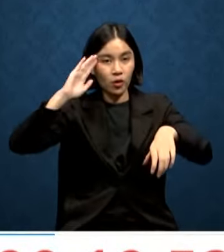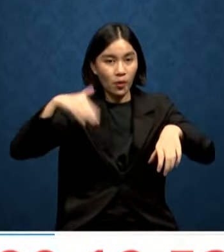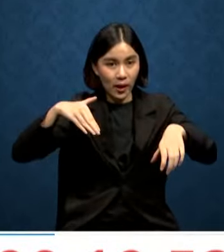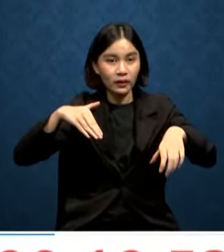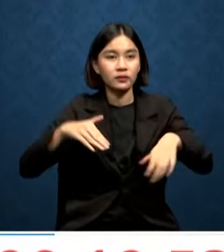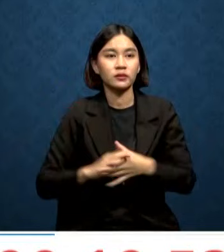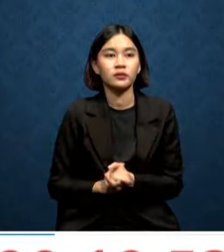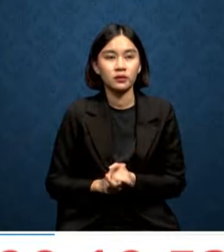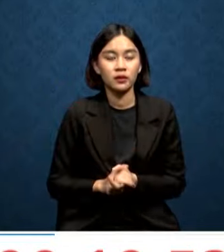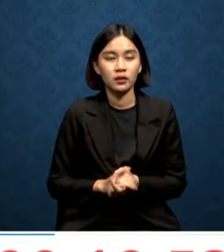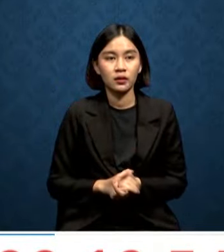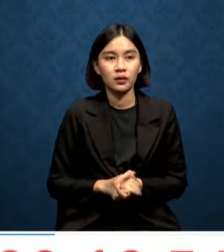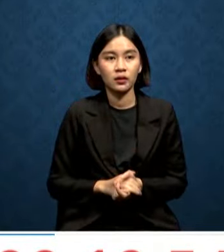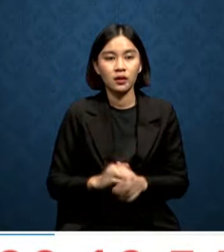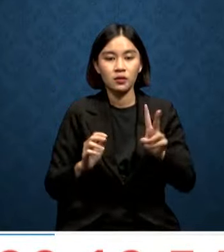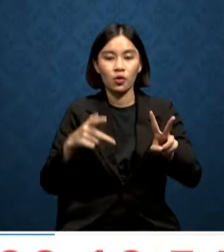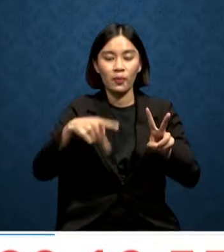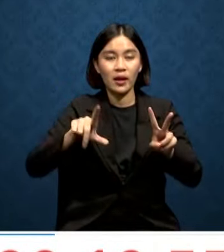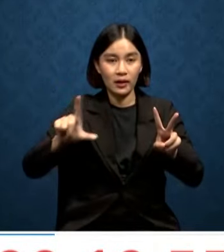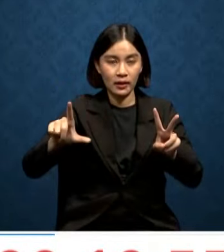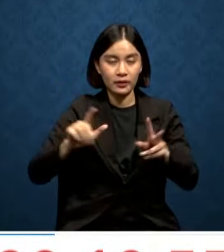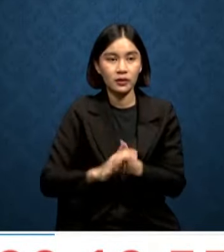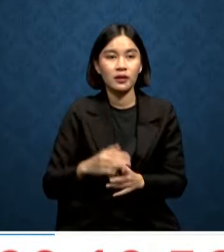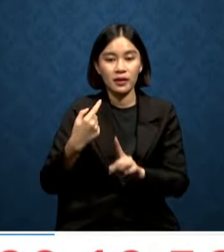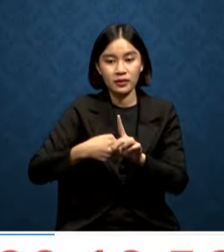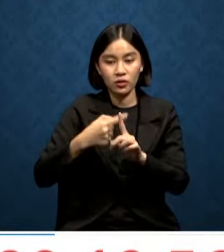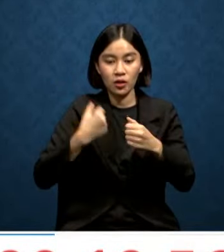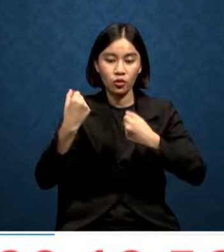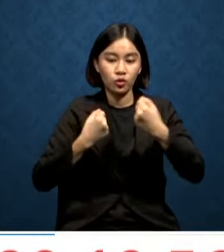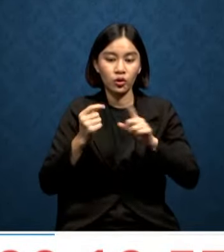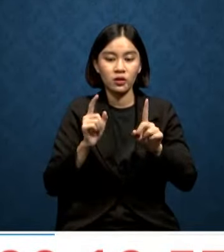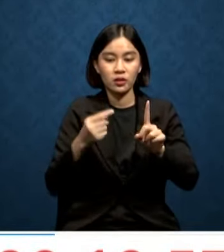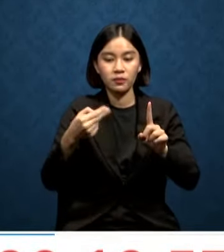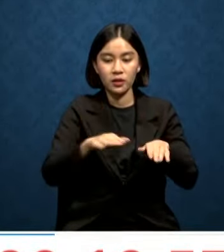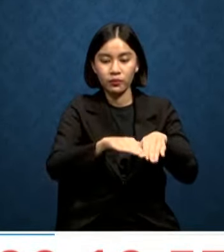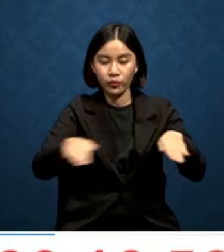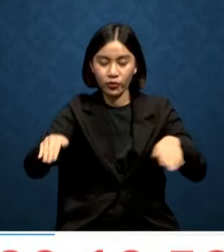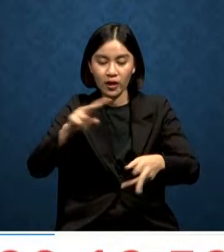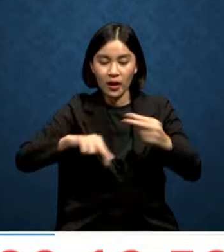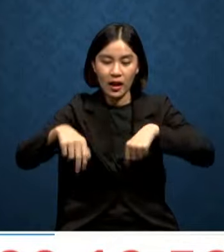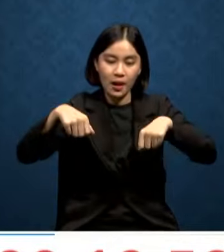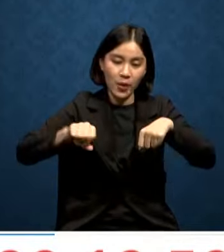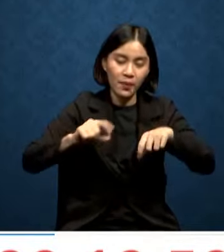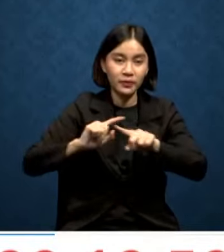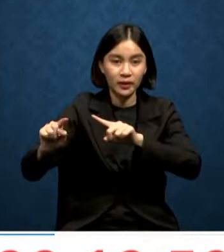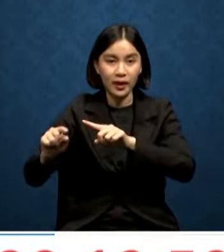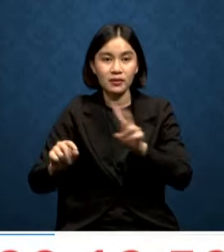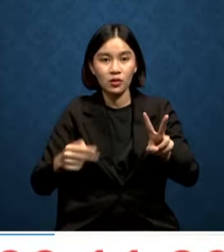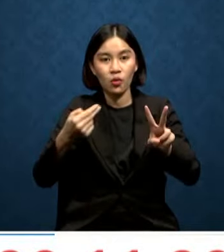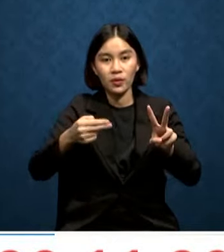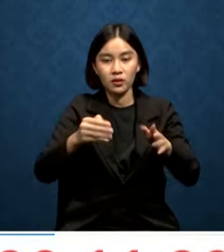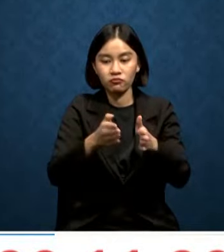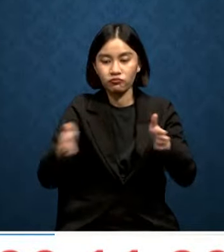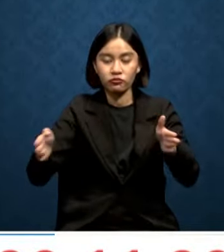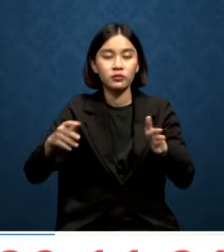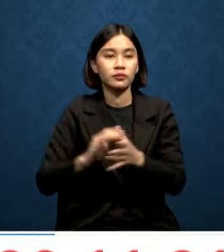ทวนสัญญาบัตรนะครับอีก 2,000 กว่าล้านนะครับค่าเช่ารถยนต์อีก 10,000 กว่าคันค่าจัดหายานพาหนะทดแทนอีก 26,000 กว่าคัน